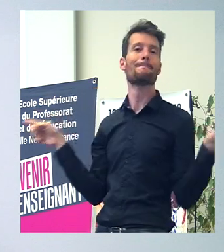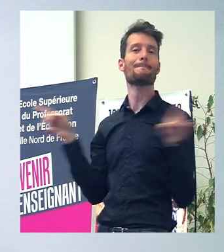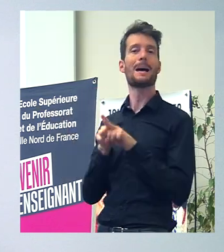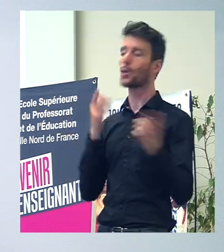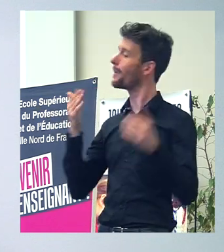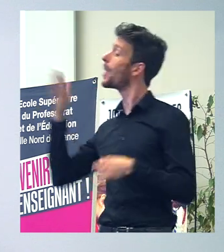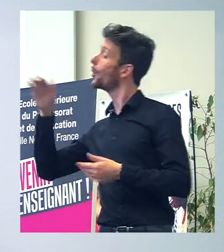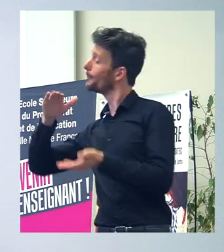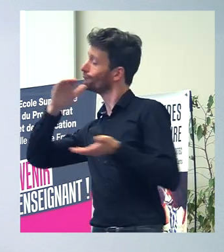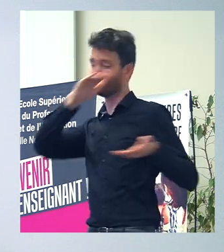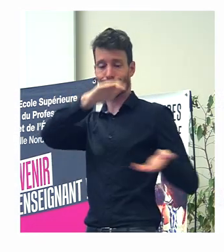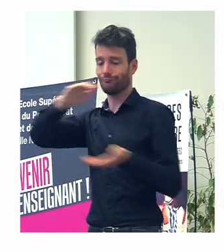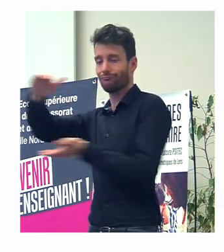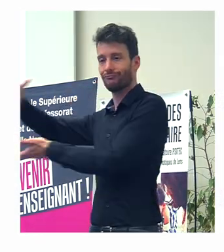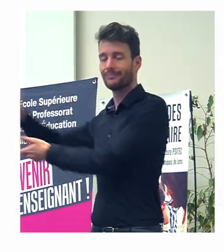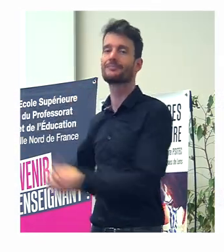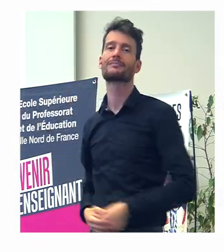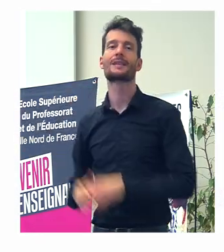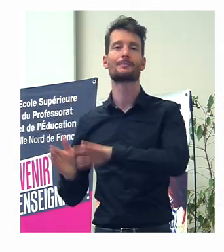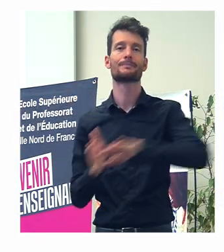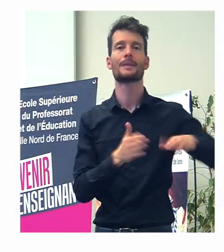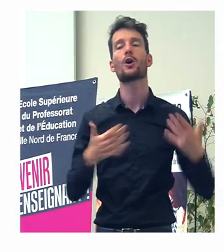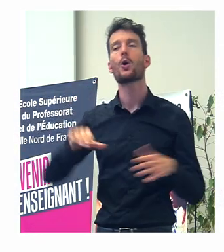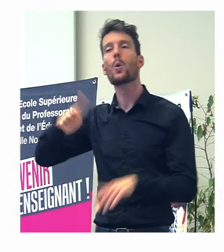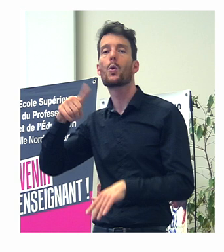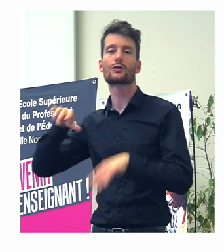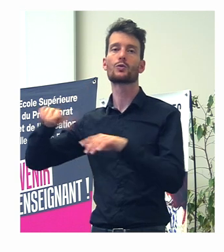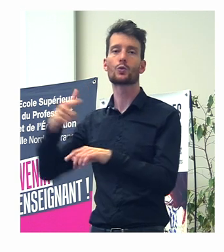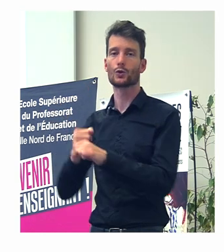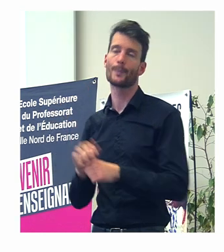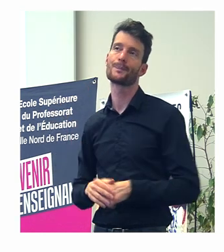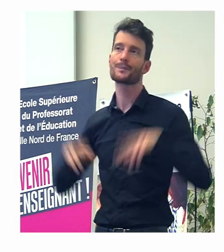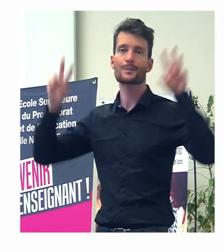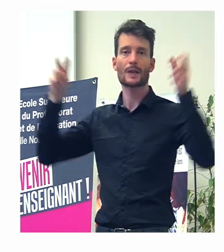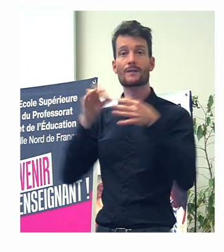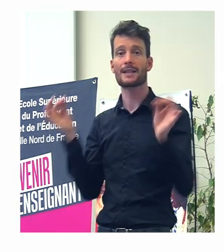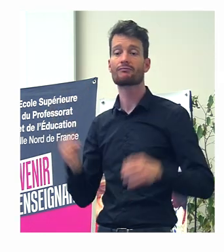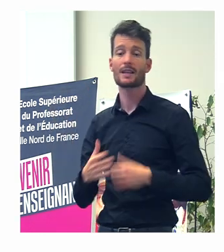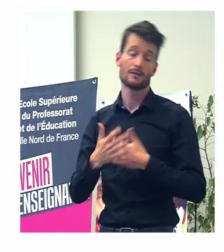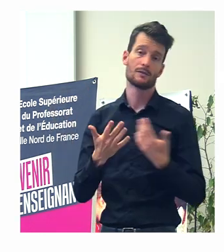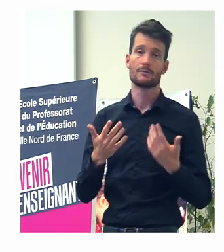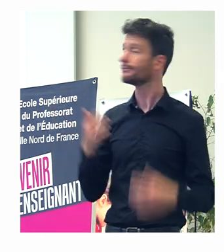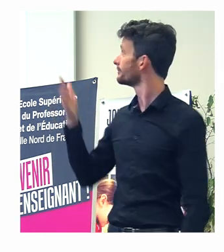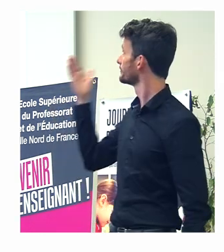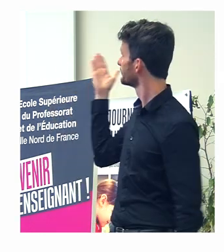Alors, les 11-12 ans, l'habit ne fait pas le moine. Ce n'est pas parce que quelqu'un a